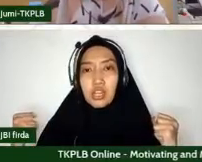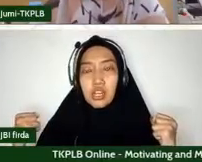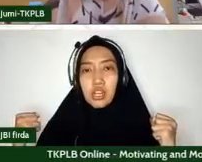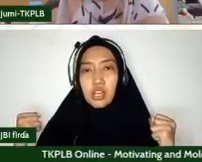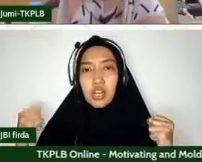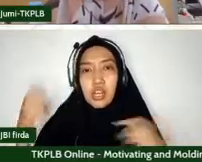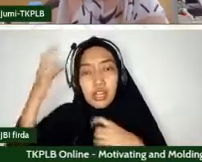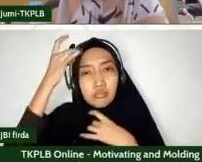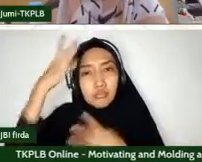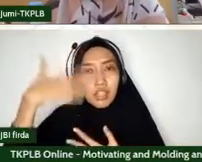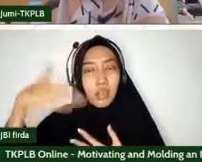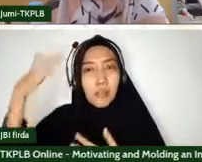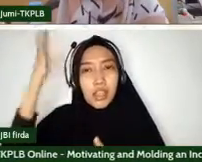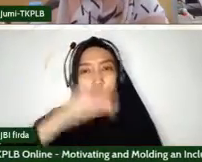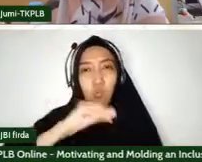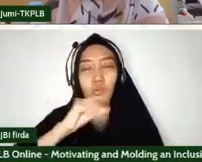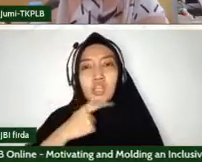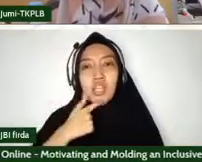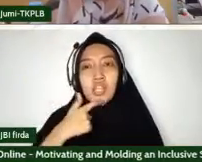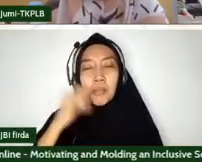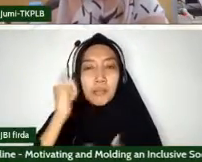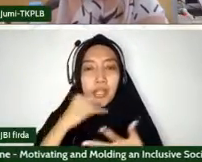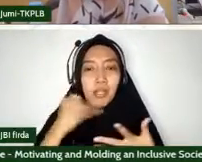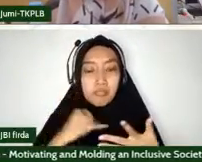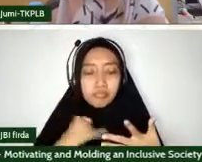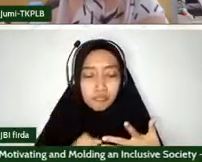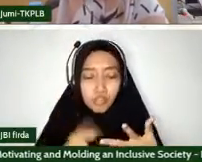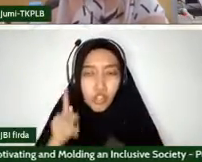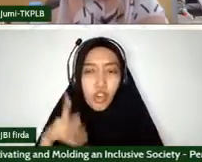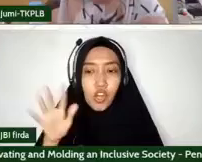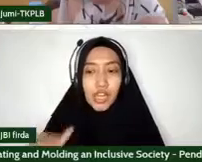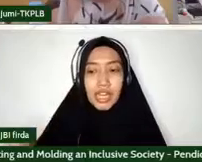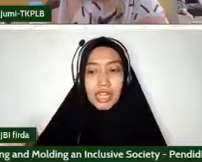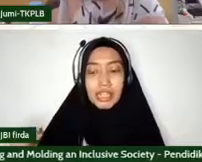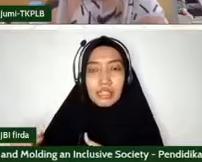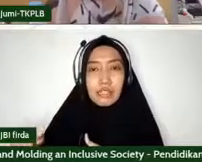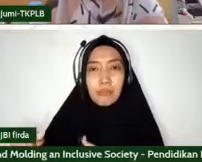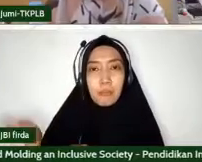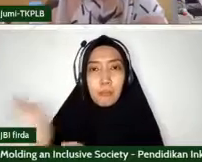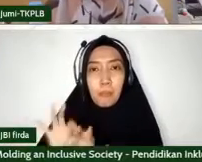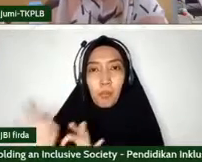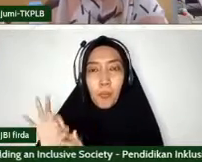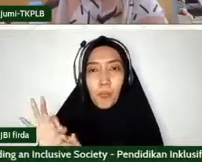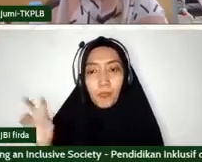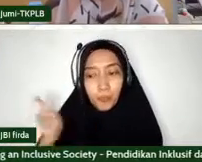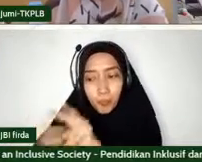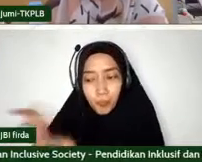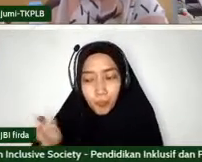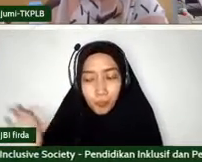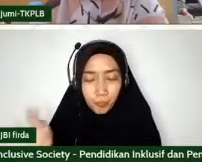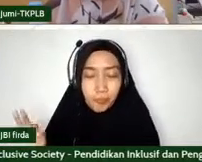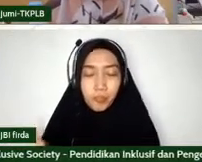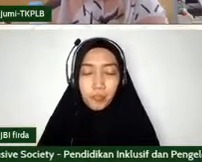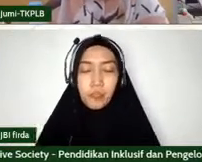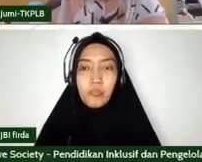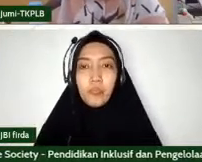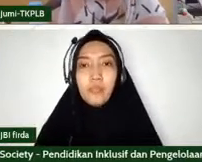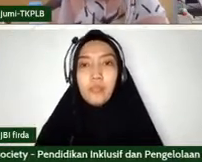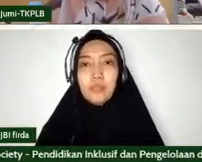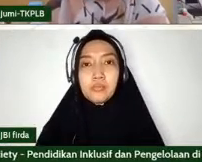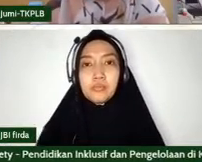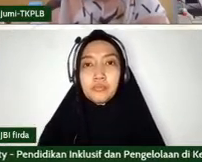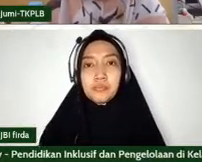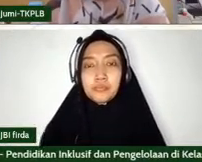tenaga ahli yang lebih tahu ya untuk penilaiannya kalau memang anak tersebut belum dilakukan observasi. Itu